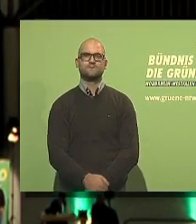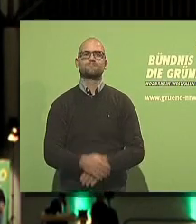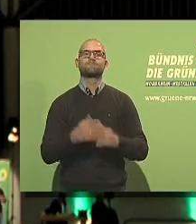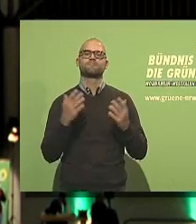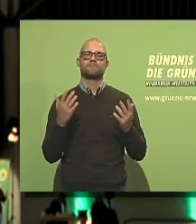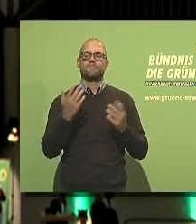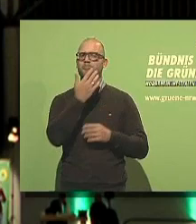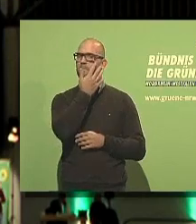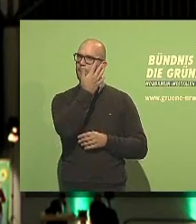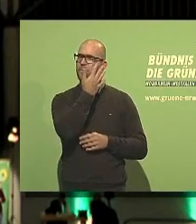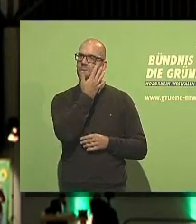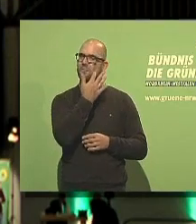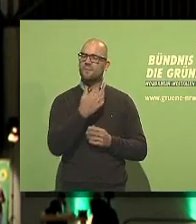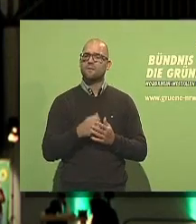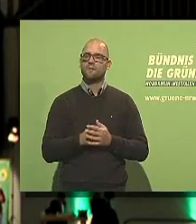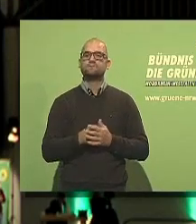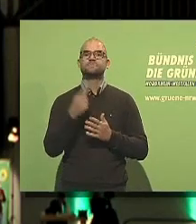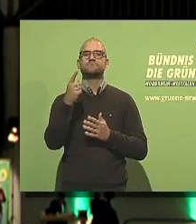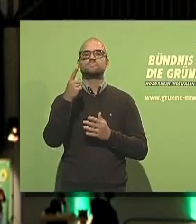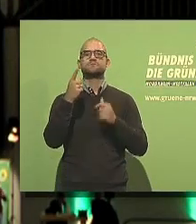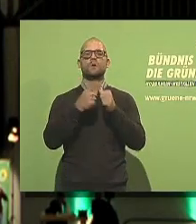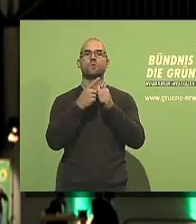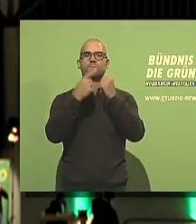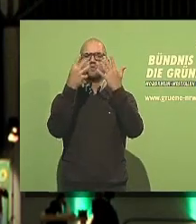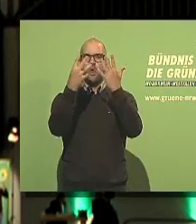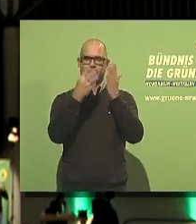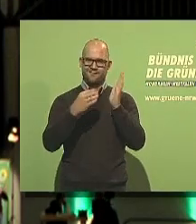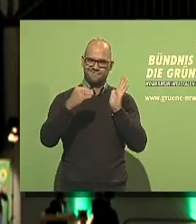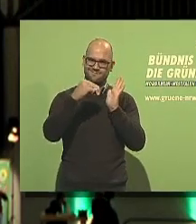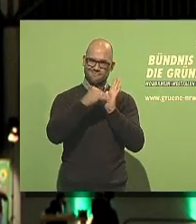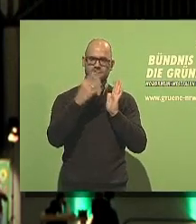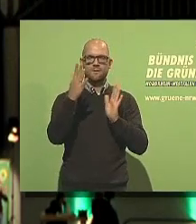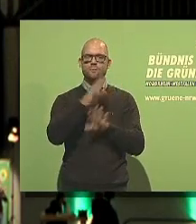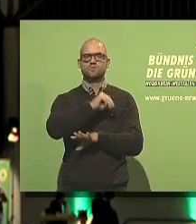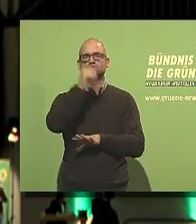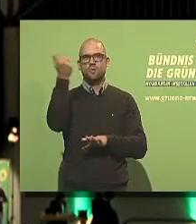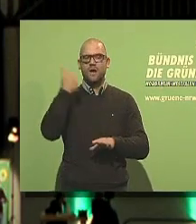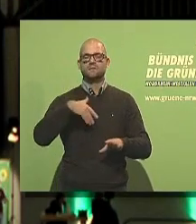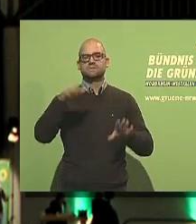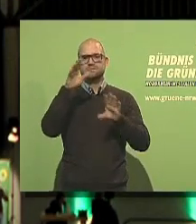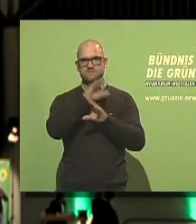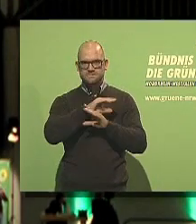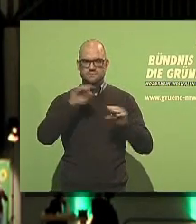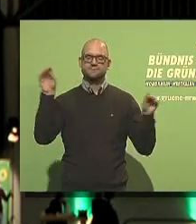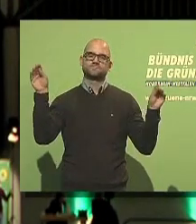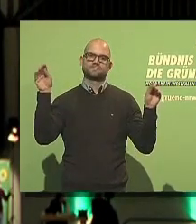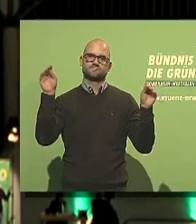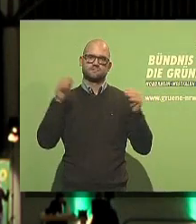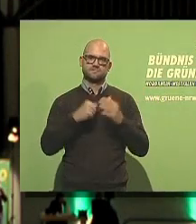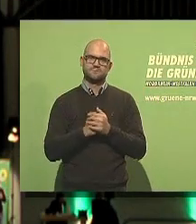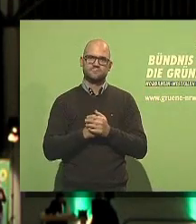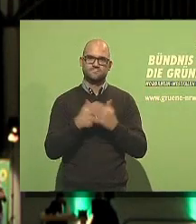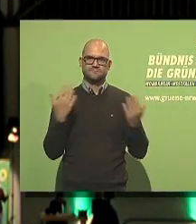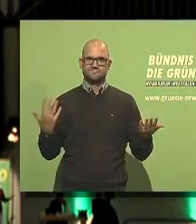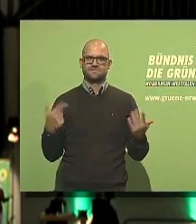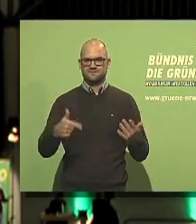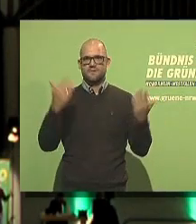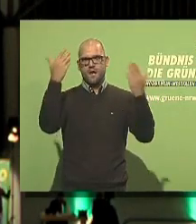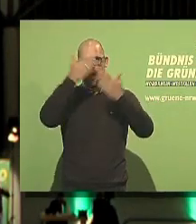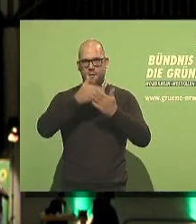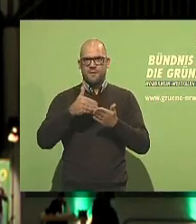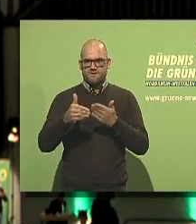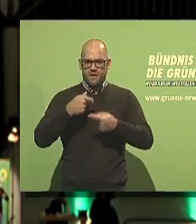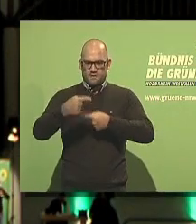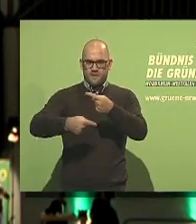So, bevor wir nun in den Wahlgang zu Platz 9 eintreten, möchte ich kurz was durchsagen zum weiteren Verlauf dieses Abends.